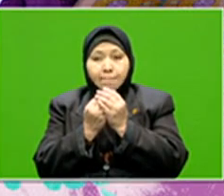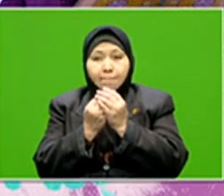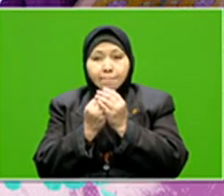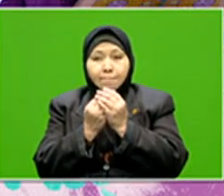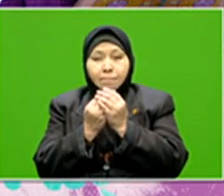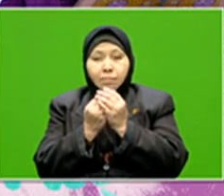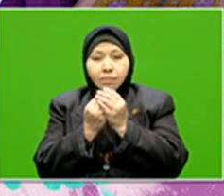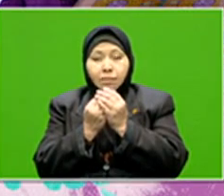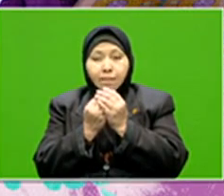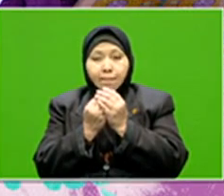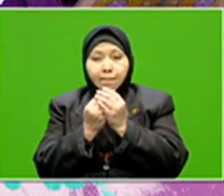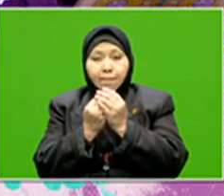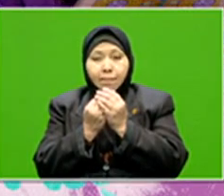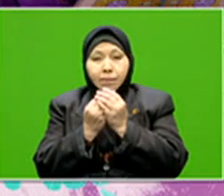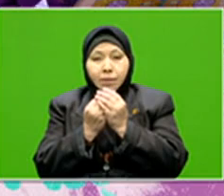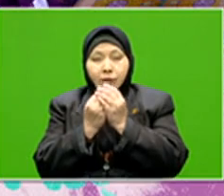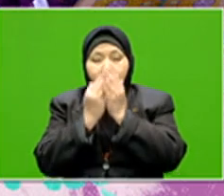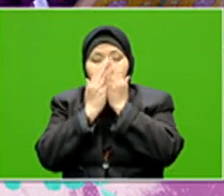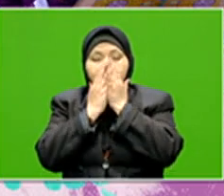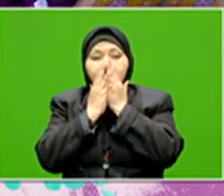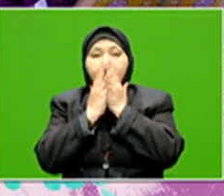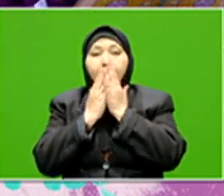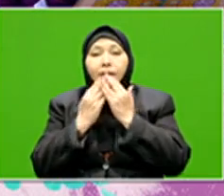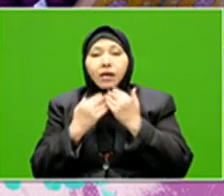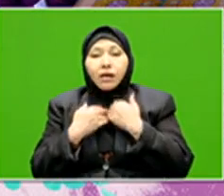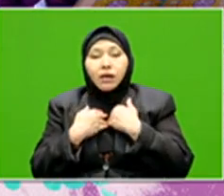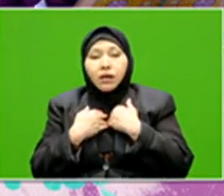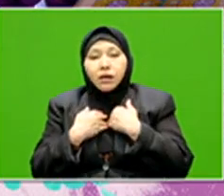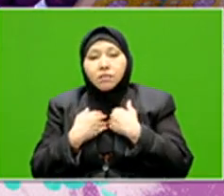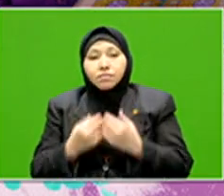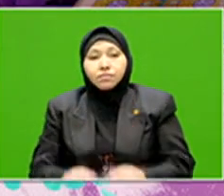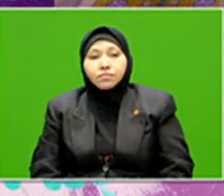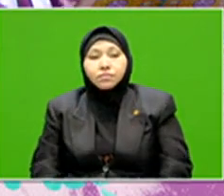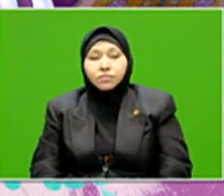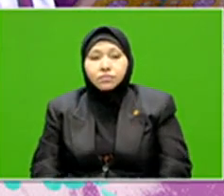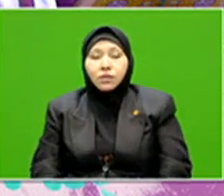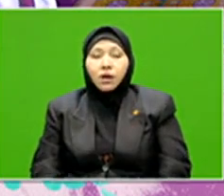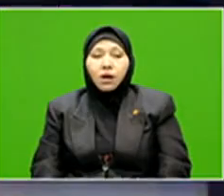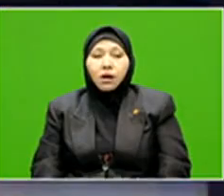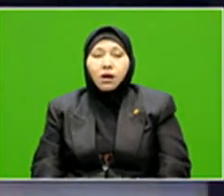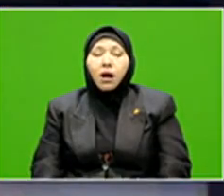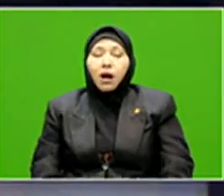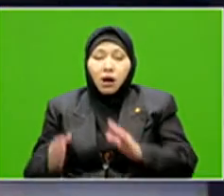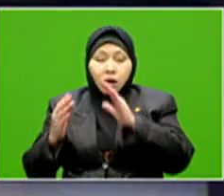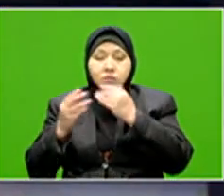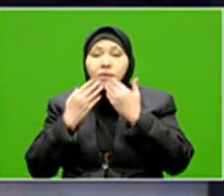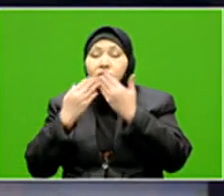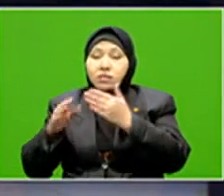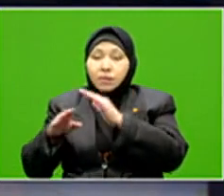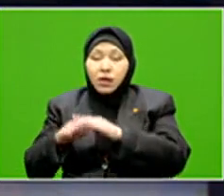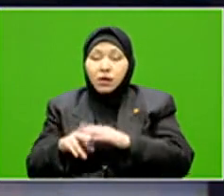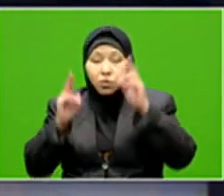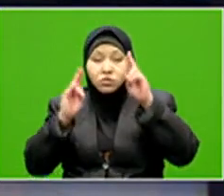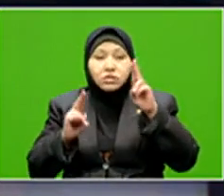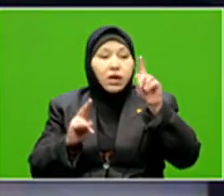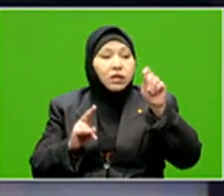برحمتك يا ارحم الراحمين والحمد لله رب العالمين. Amin ya rabbal alamin. Terima kasih diucapkan pada Ustaz Tirmizi, terima